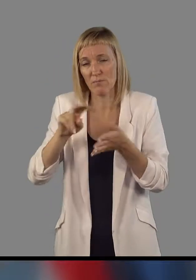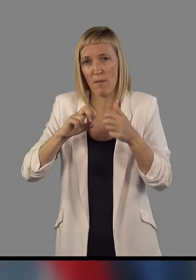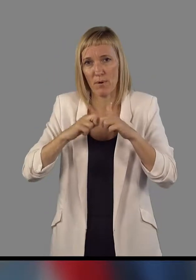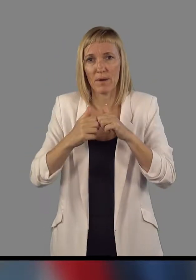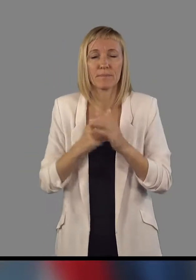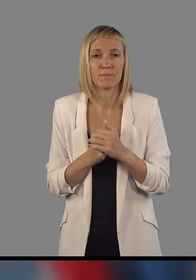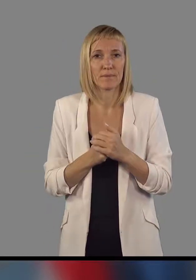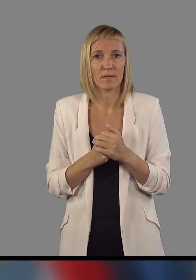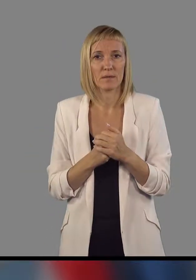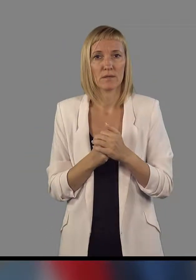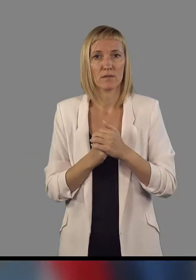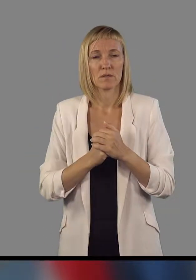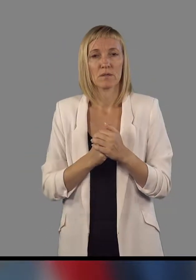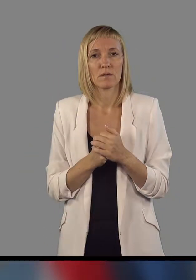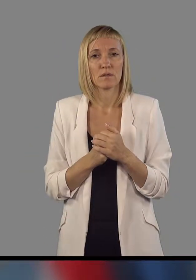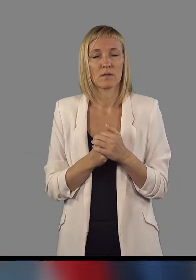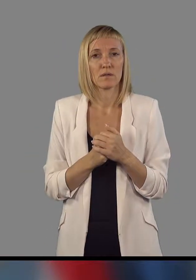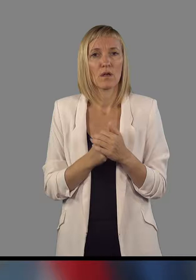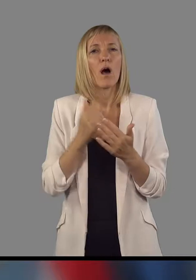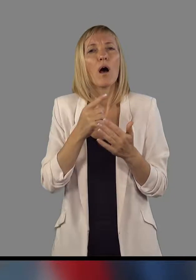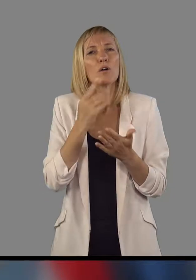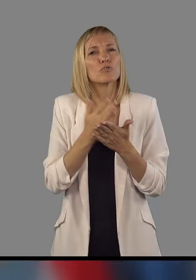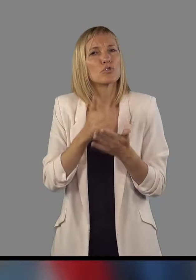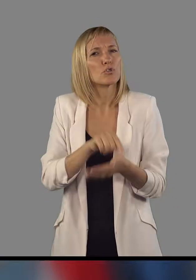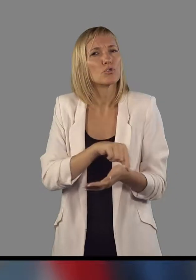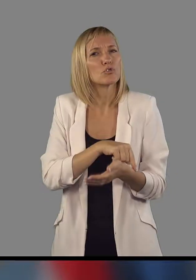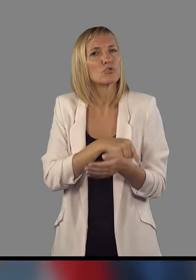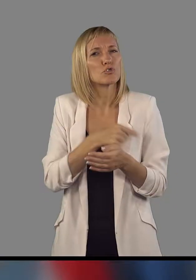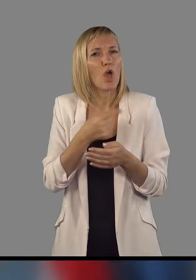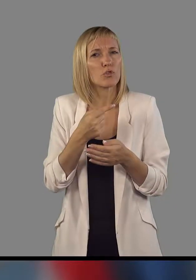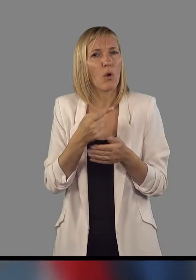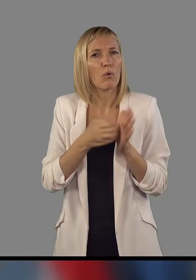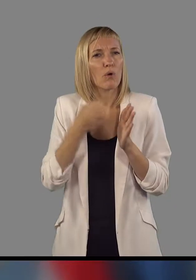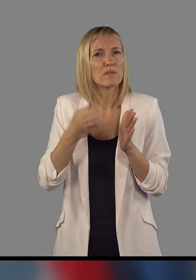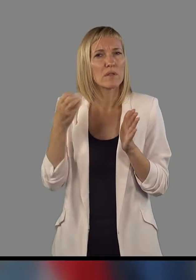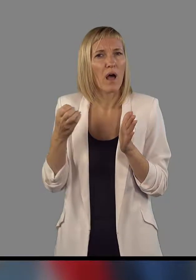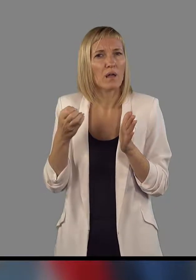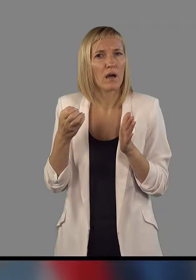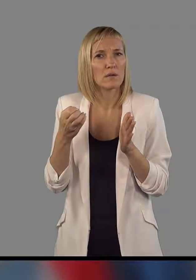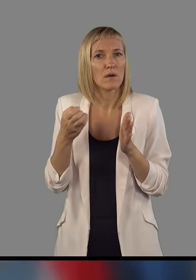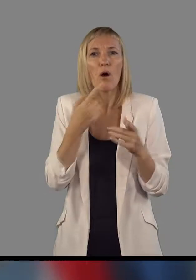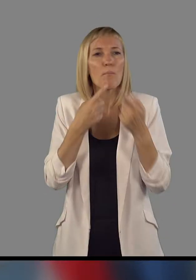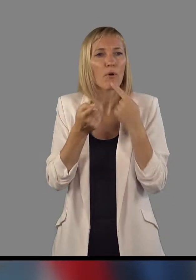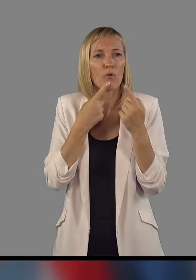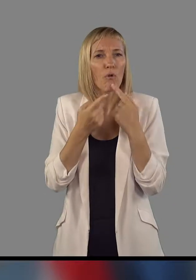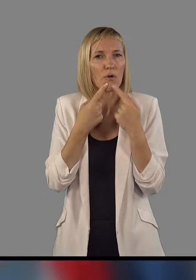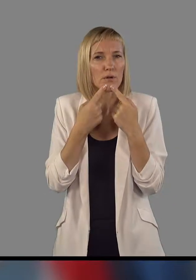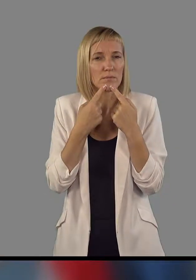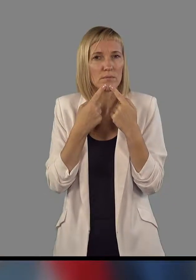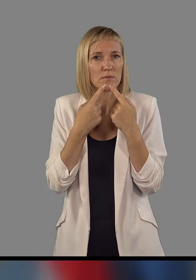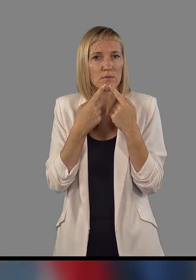kakšnih problemov. Še zadnje vprašanje me samo zanima, zelo dolgo je trajala ta točka razno, pa me zanima, kaj ste se